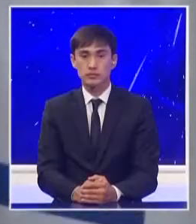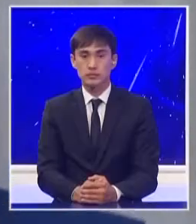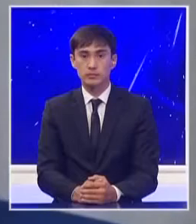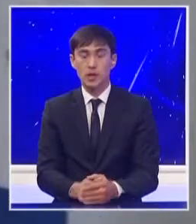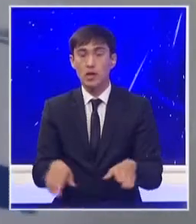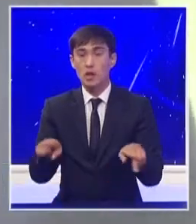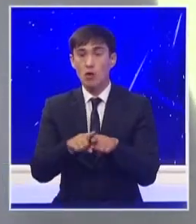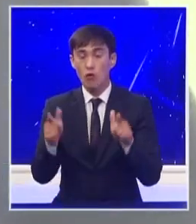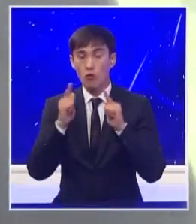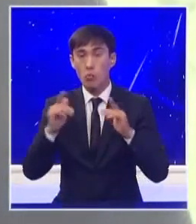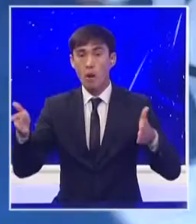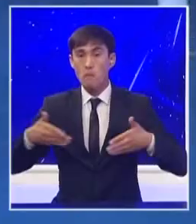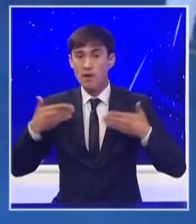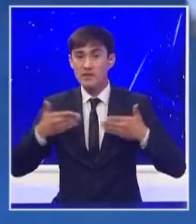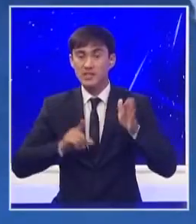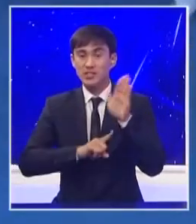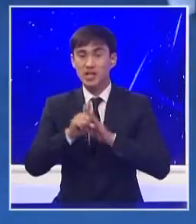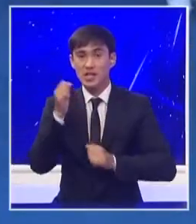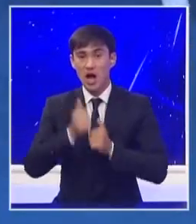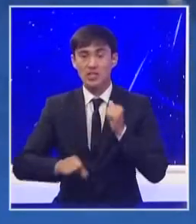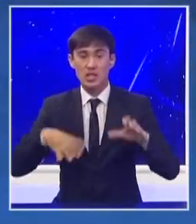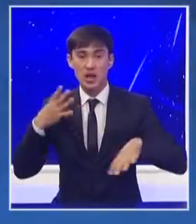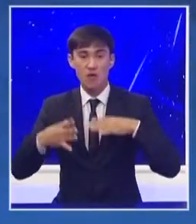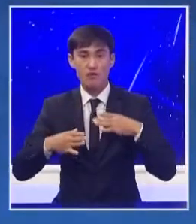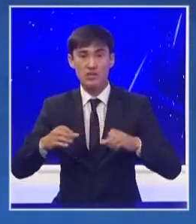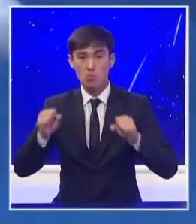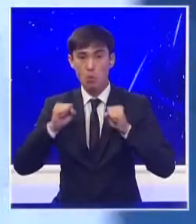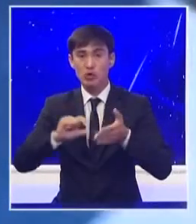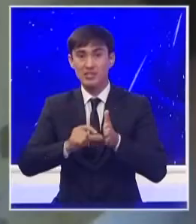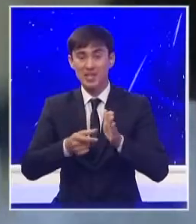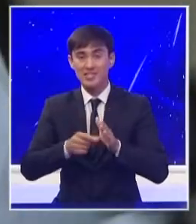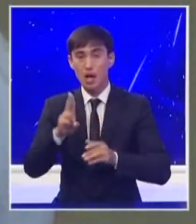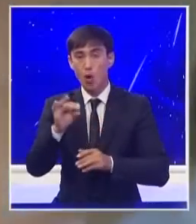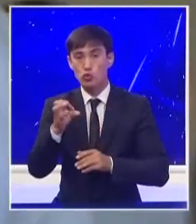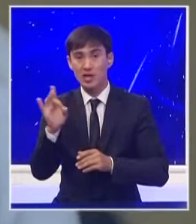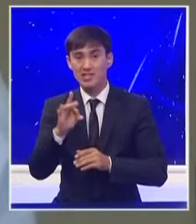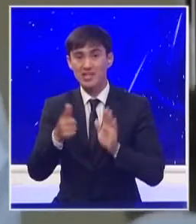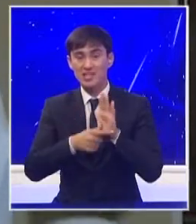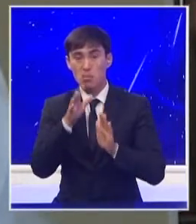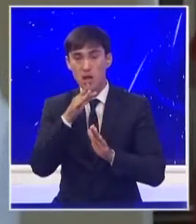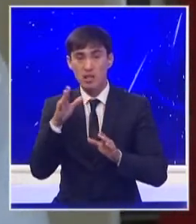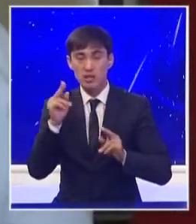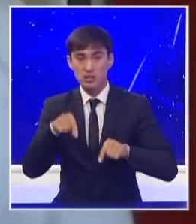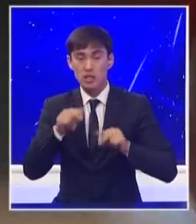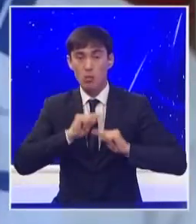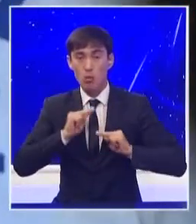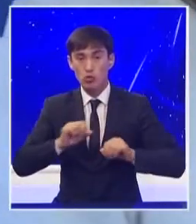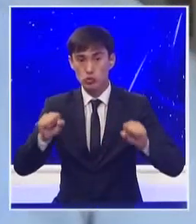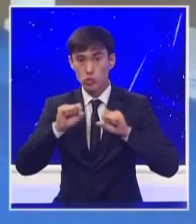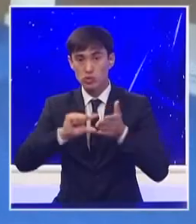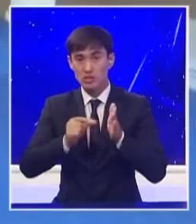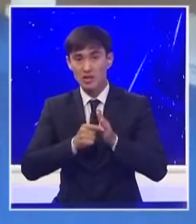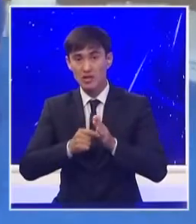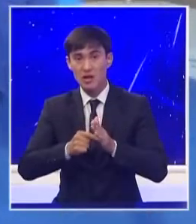Такого громкого приветствия начинается каждая тренировка в спортивной секции «Каусар». За 7 лет ее работы в стенах спортзала городской